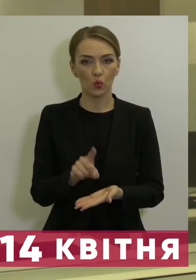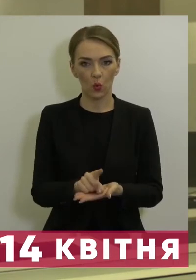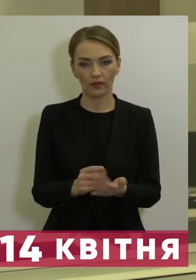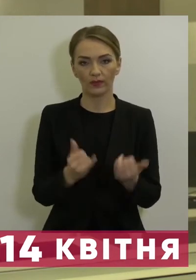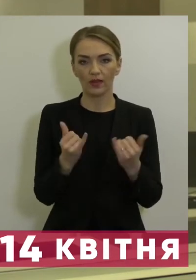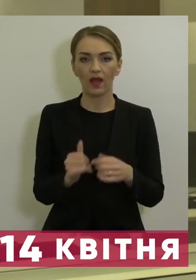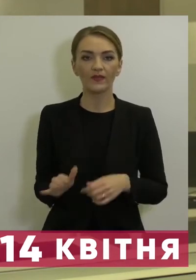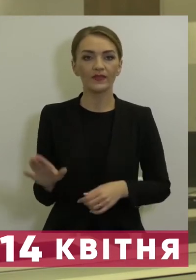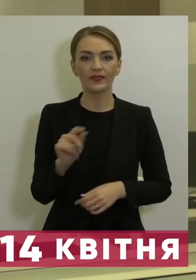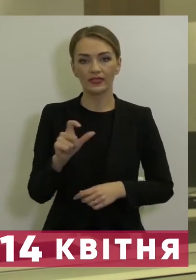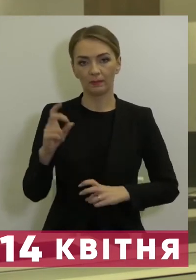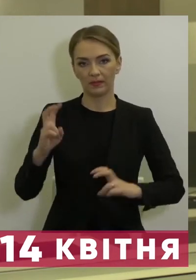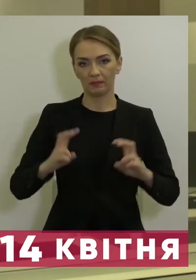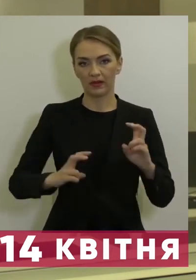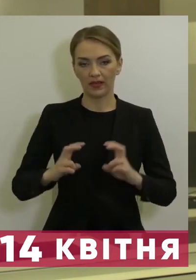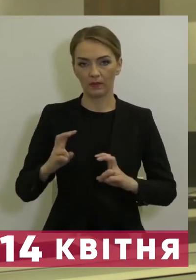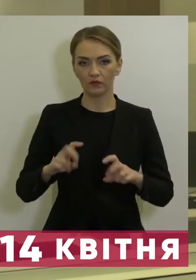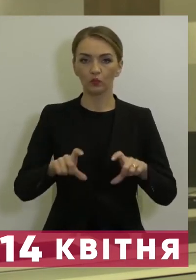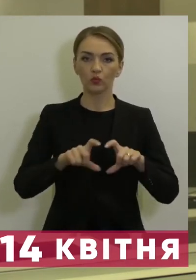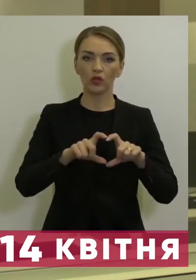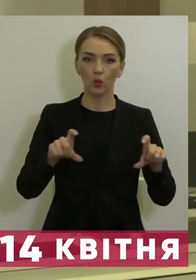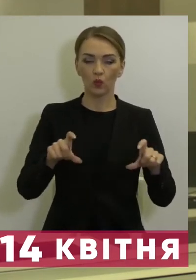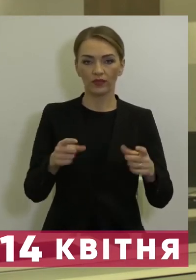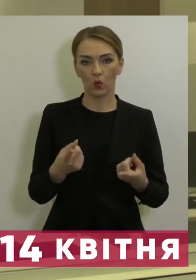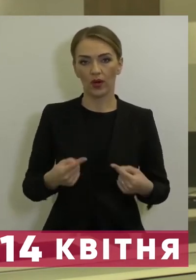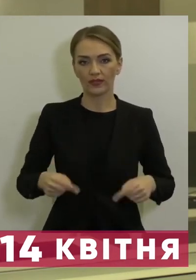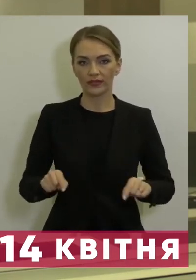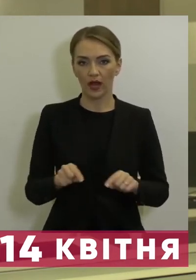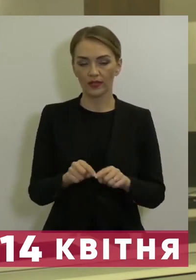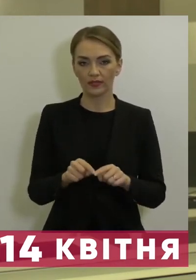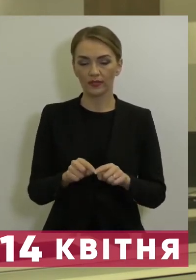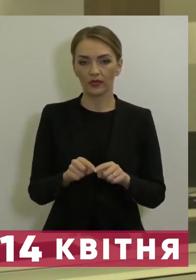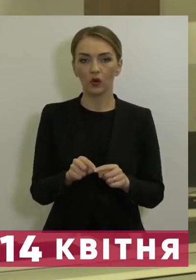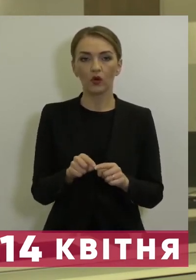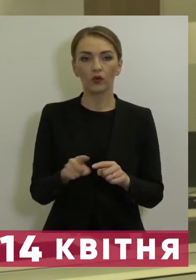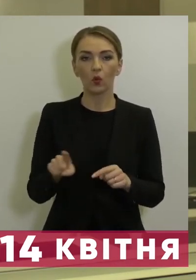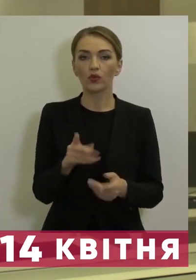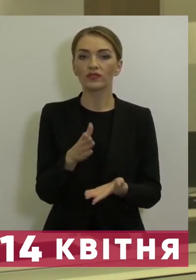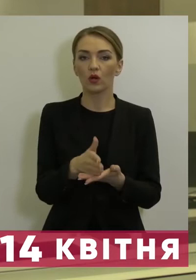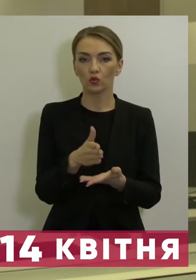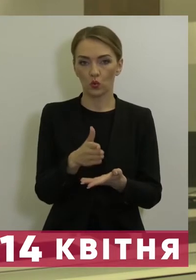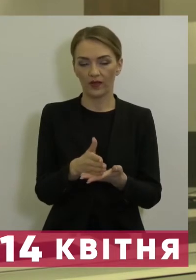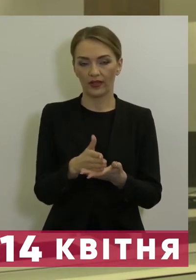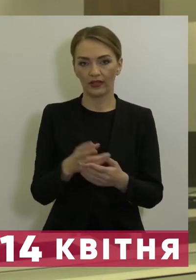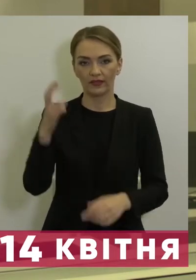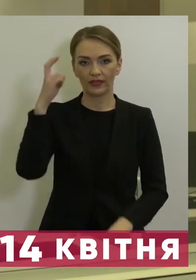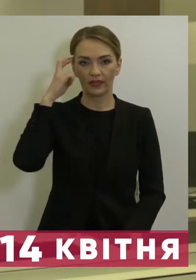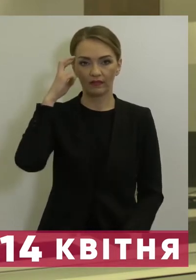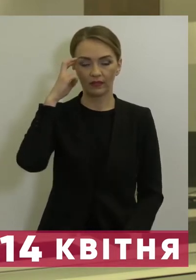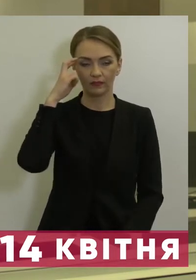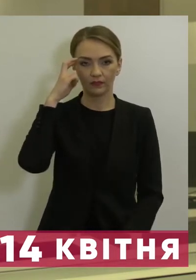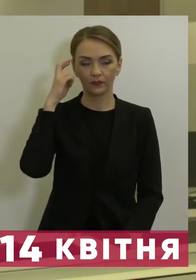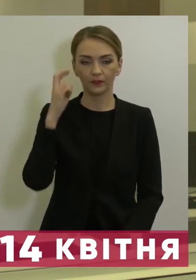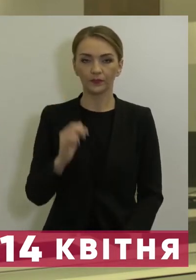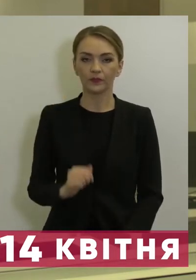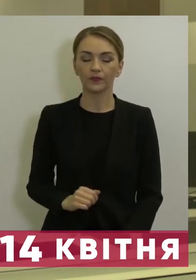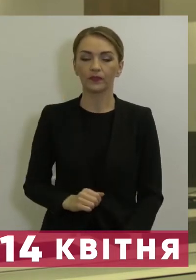обов'язковим для всіх підприємств, установ та організацій, розташованих у Києві.